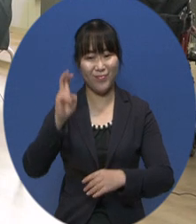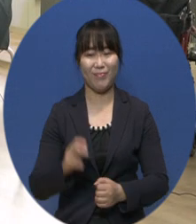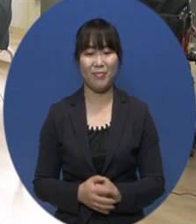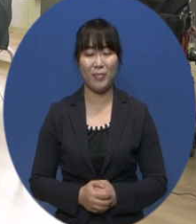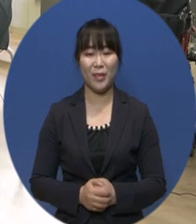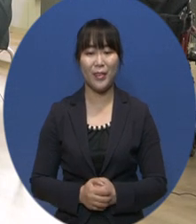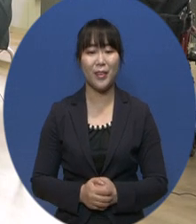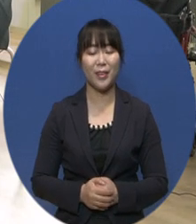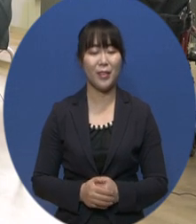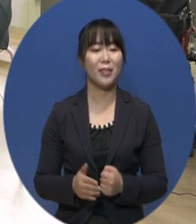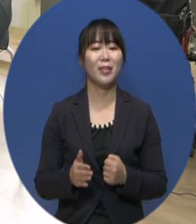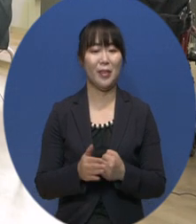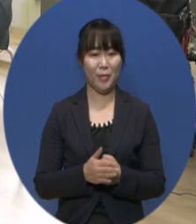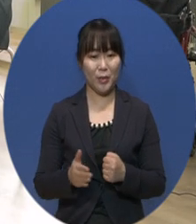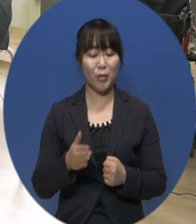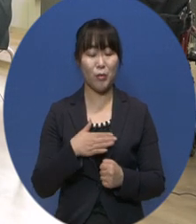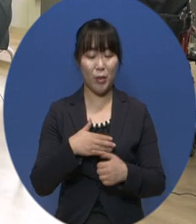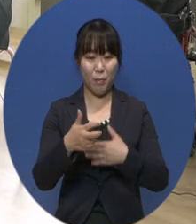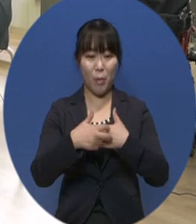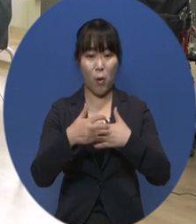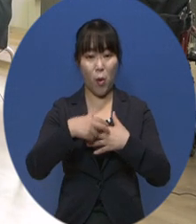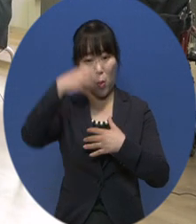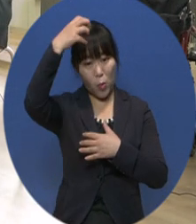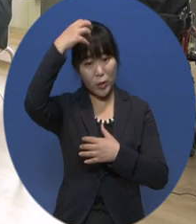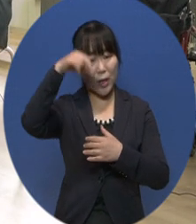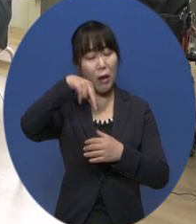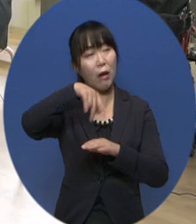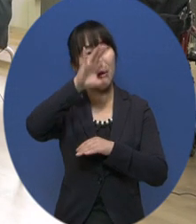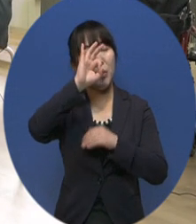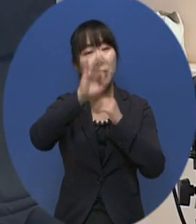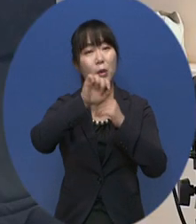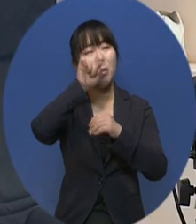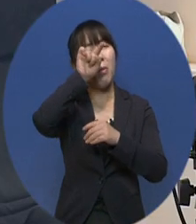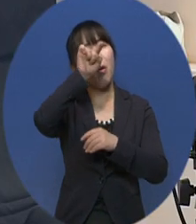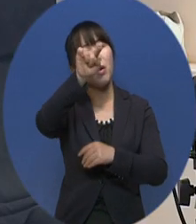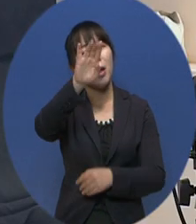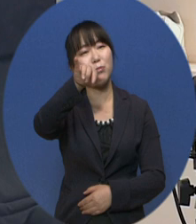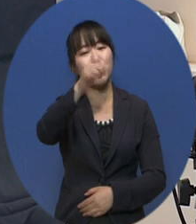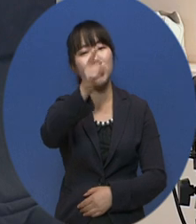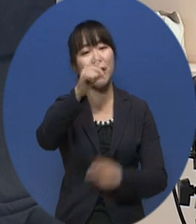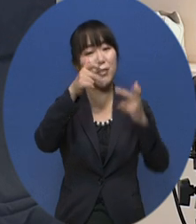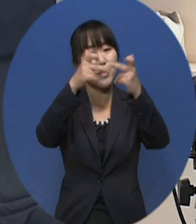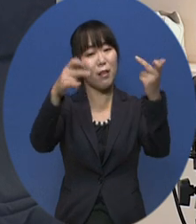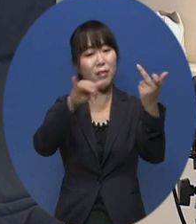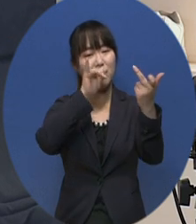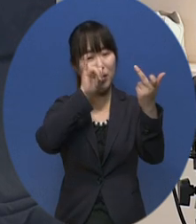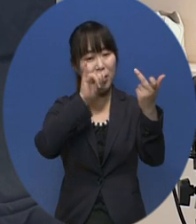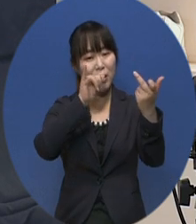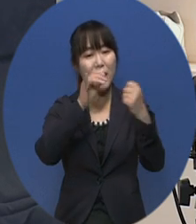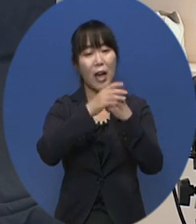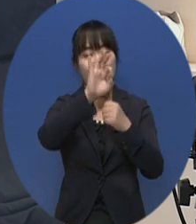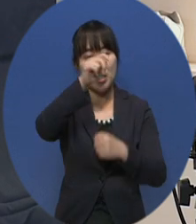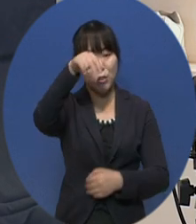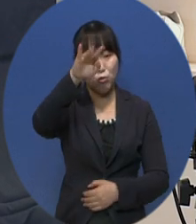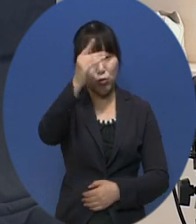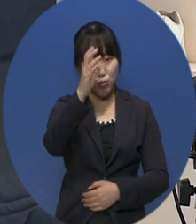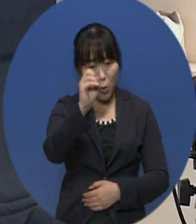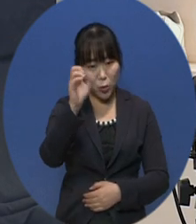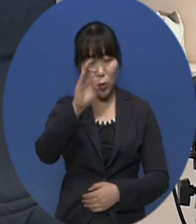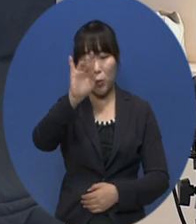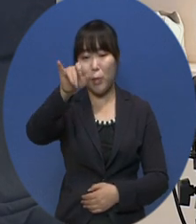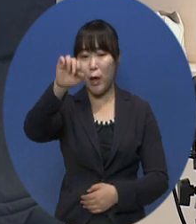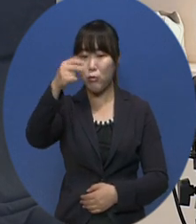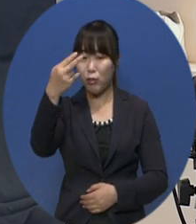네. 그래서 우리 병원 옥상에 올라가면 저쪽에 네. 북한산이 보이는데 네. 북한산이 인수봉 아.